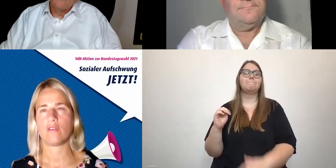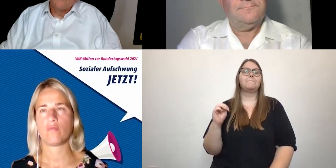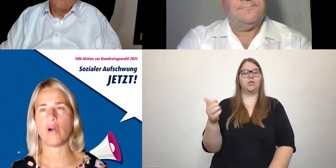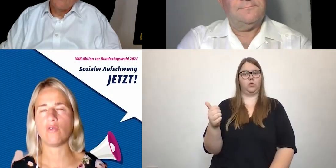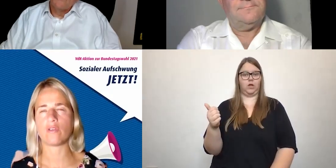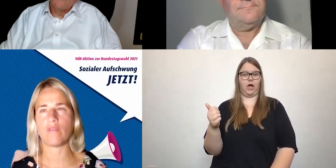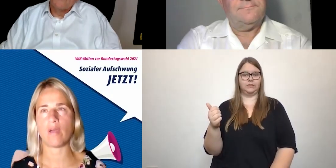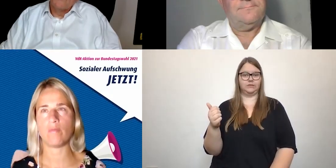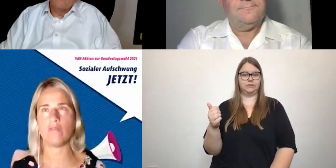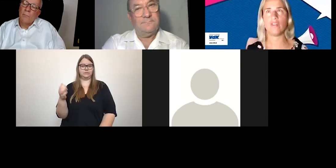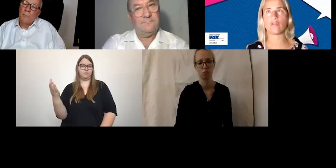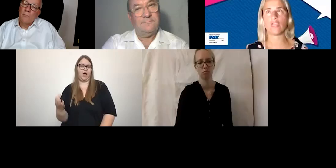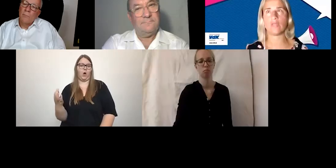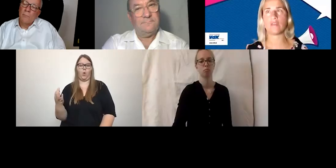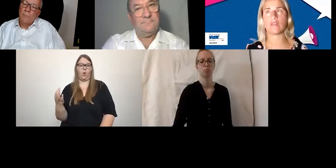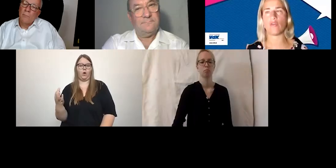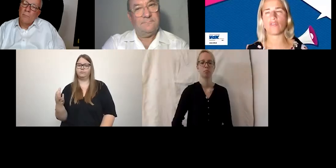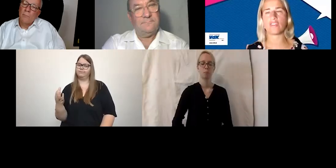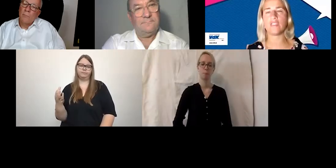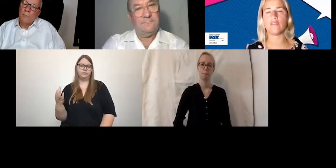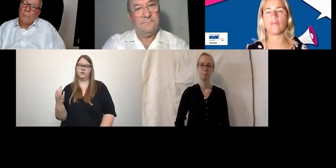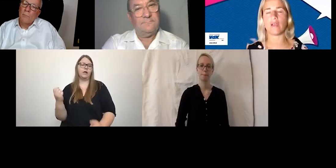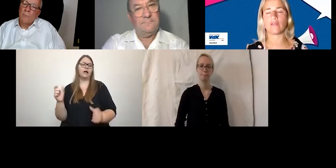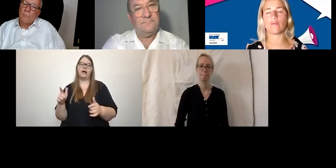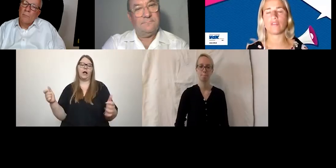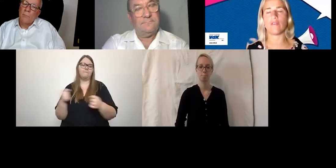brauchen. Wir haben in vielen Unternehmen Diversity,